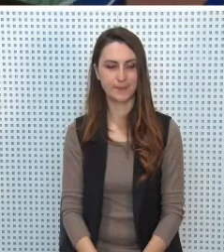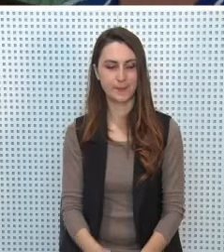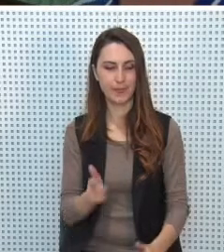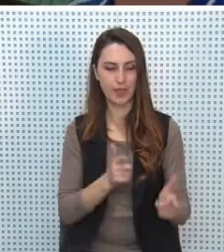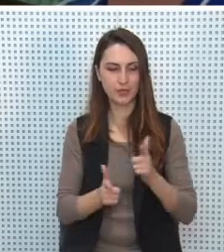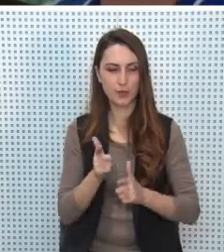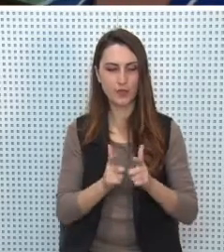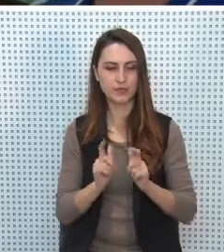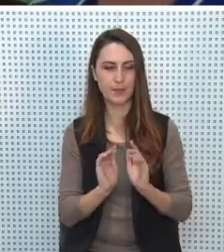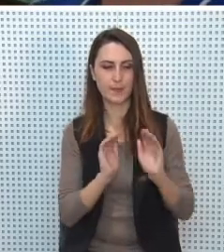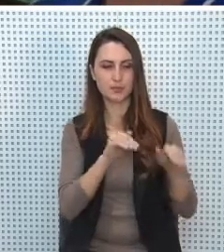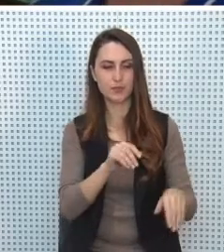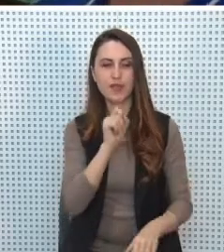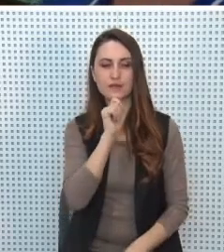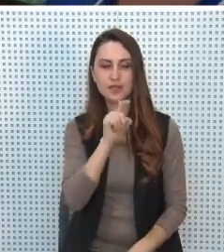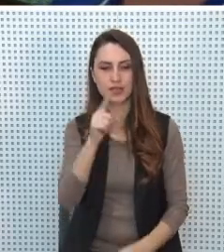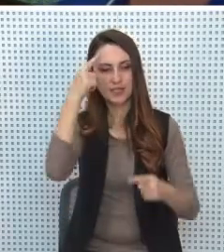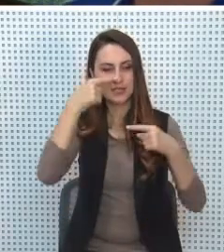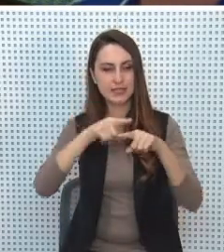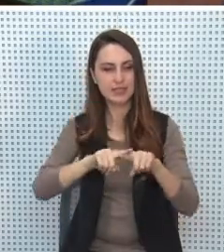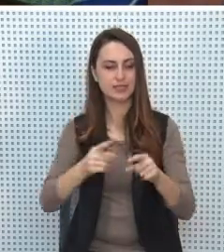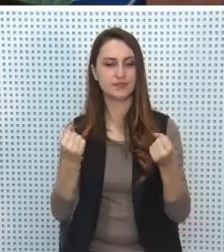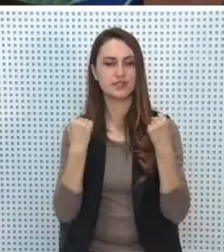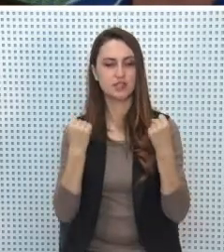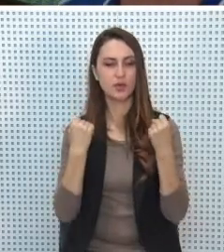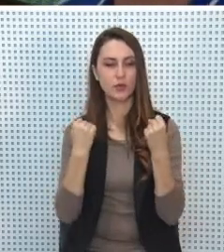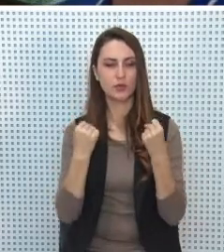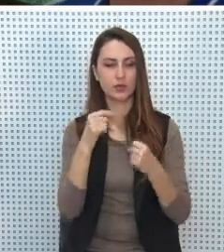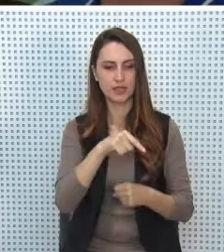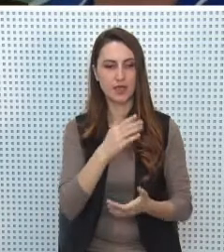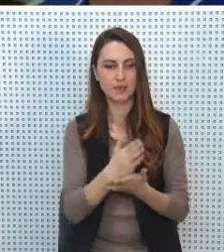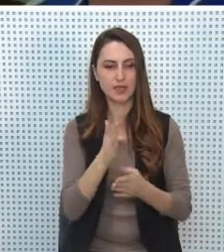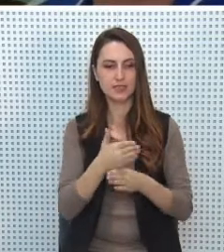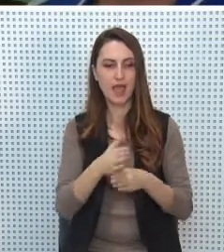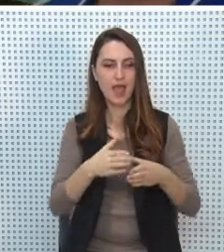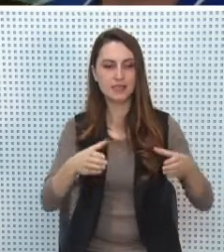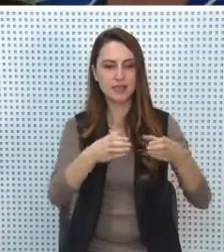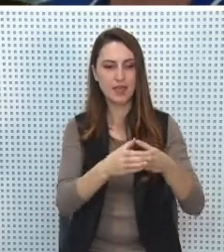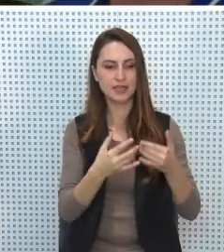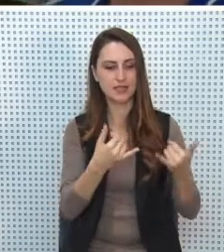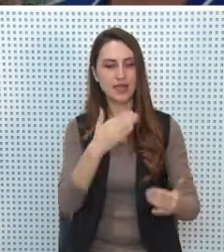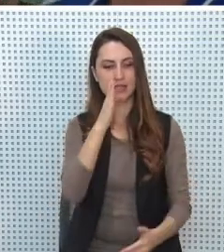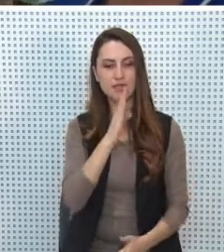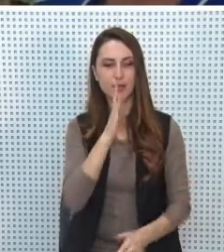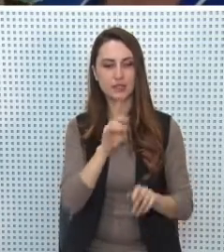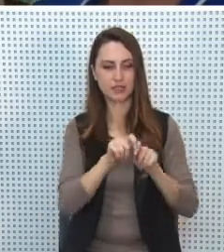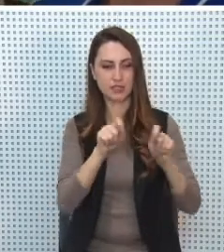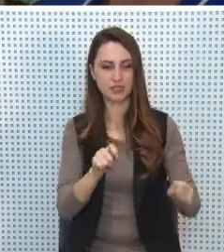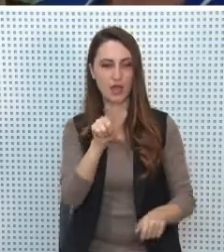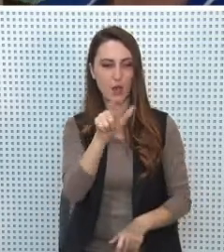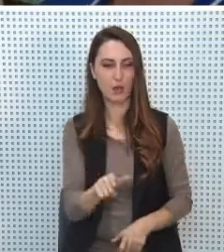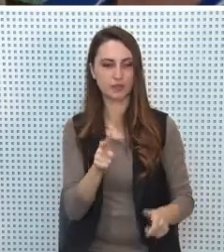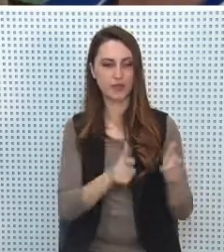Готовится поступить в Красноярский техникум физической культуры. Там сейчас отделение для слабослышащих открыли. Вот он готовится.